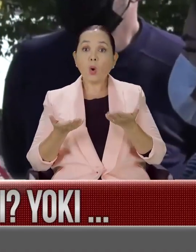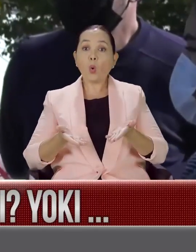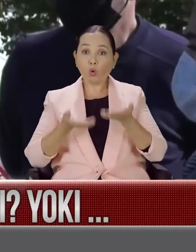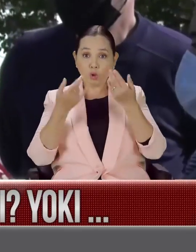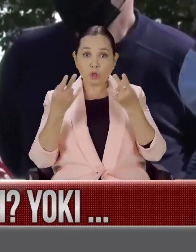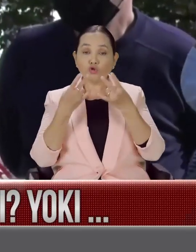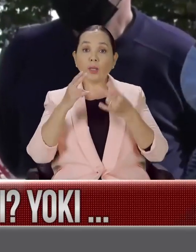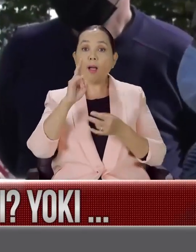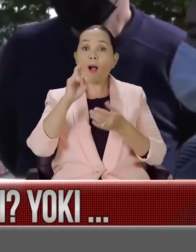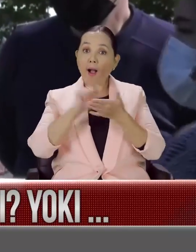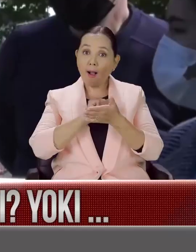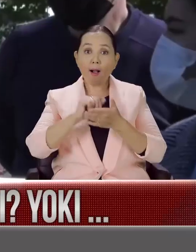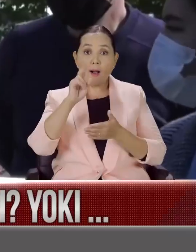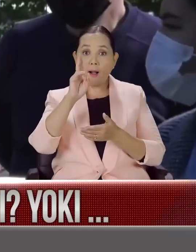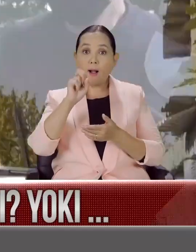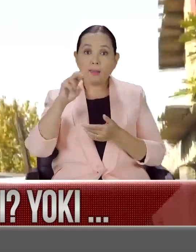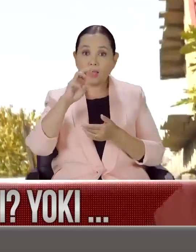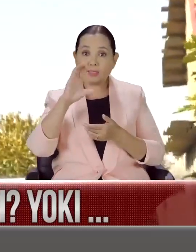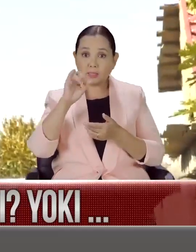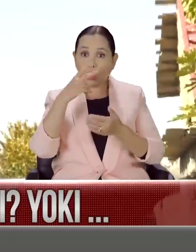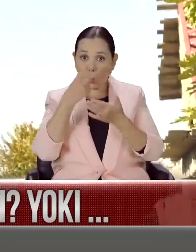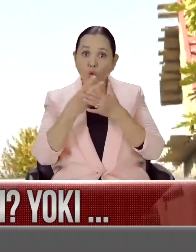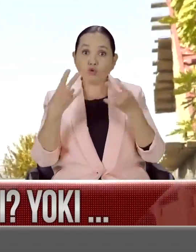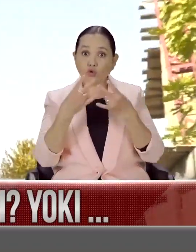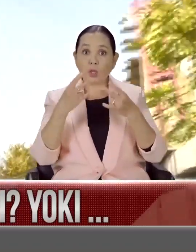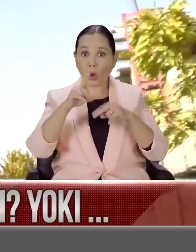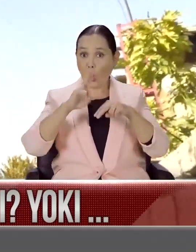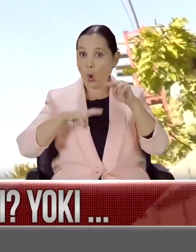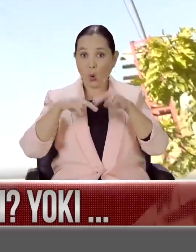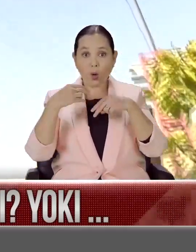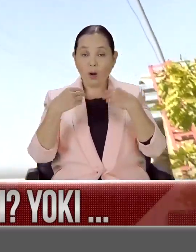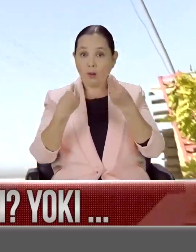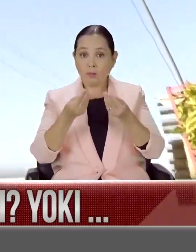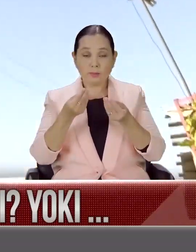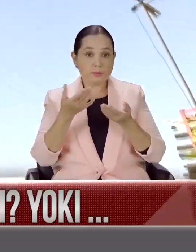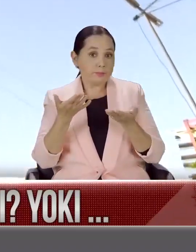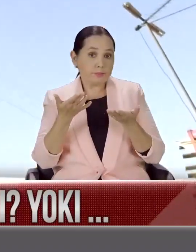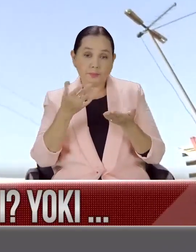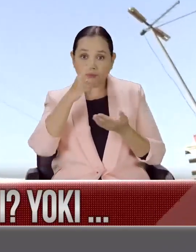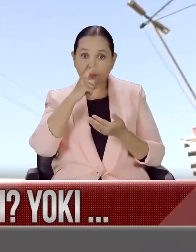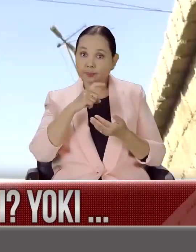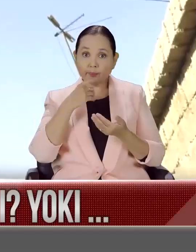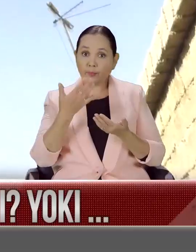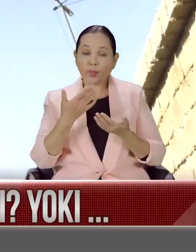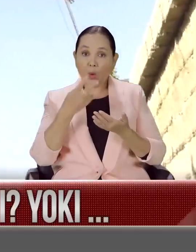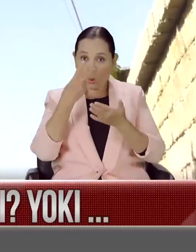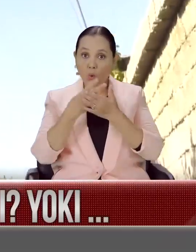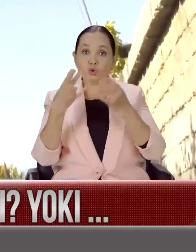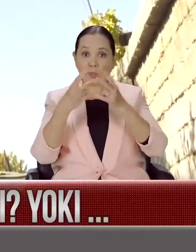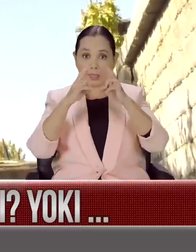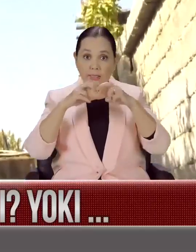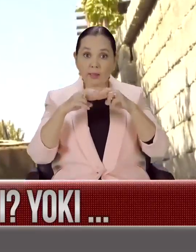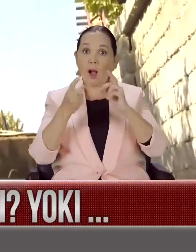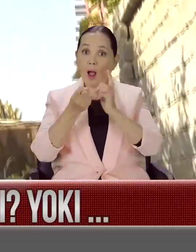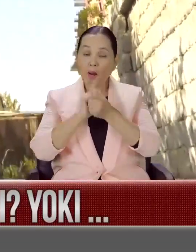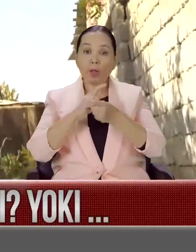ko'tarish kerak. Kadastrchi sizlarga qizil chiziqsiz beradi. Ma'mutga qurilmagan deb. Qurilmagan. Endi qonuniyligini siz hokimiyatdan ko'rib olishingiz kerak. Hozir mana bu